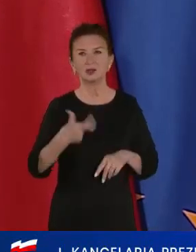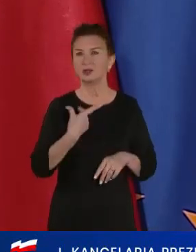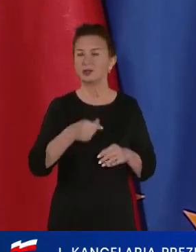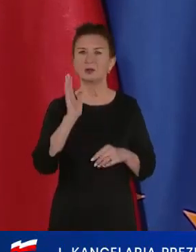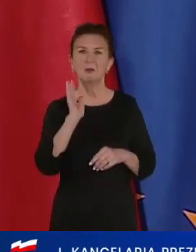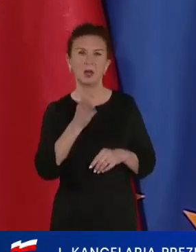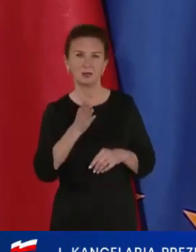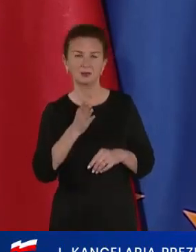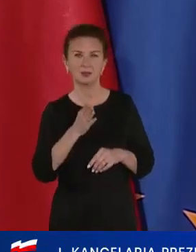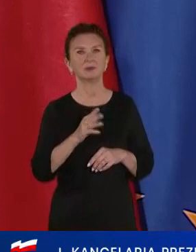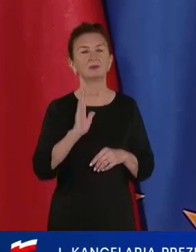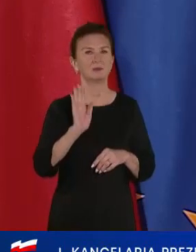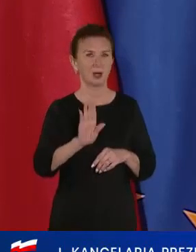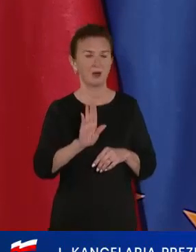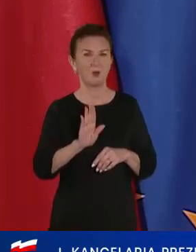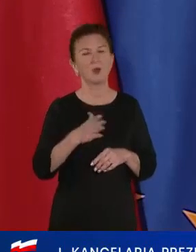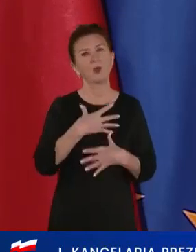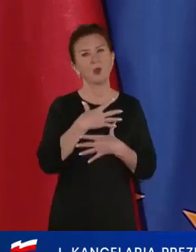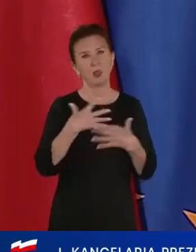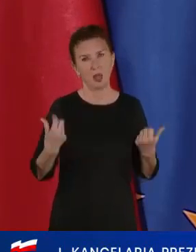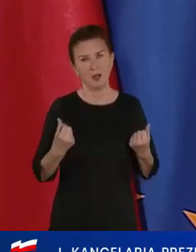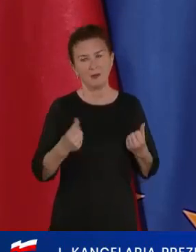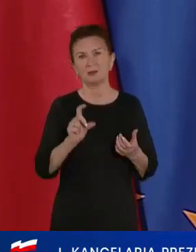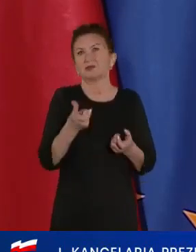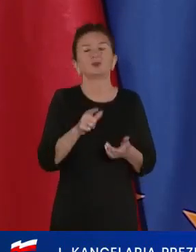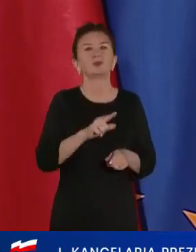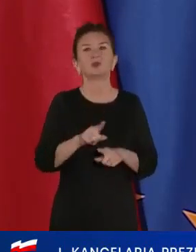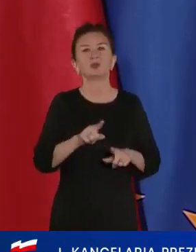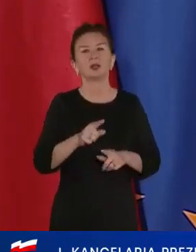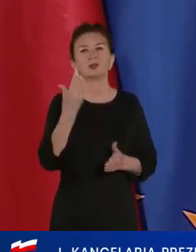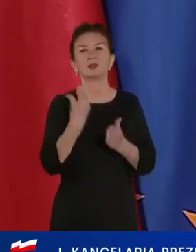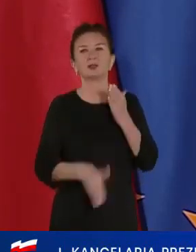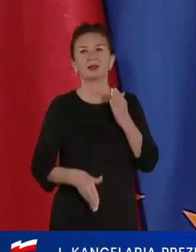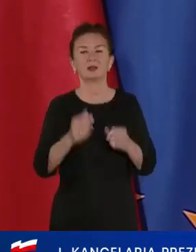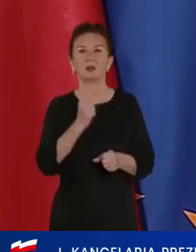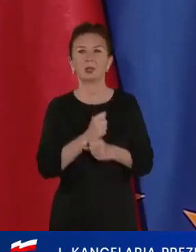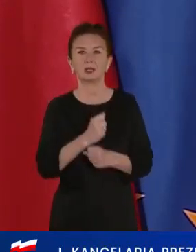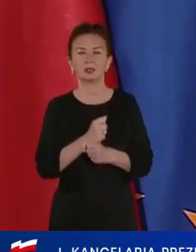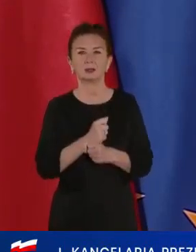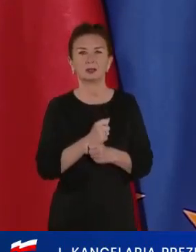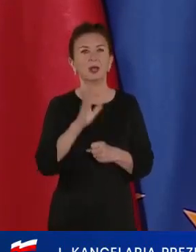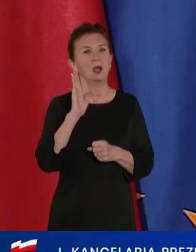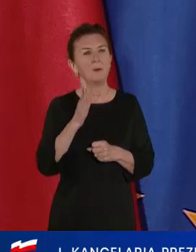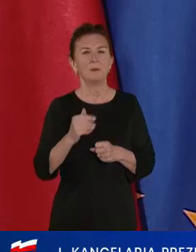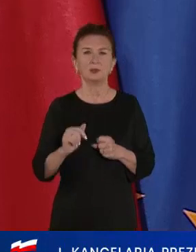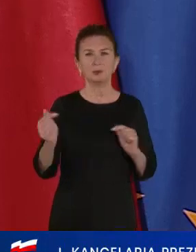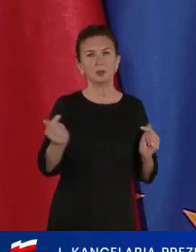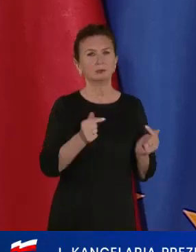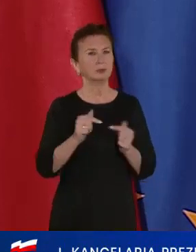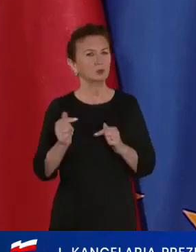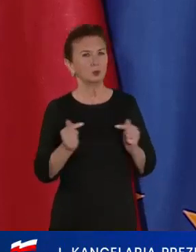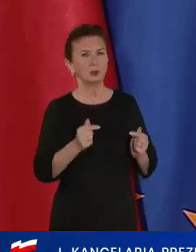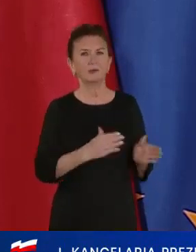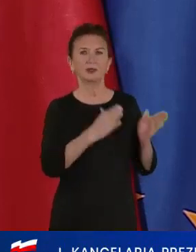zawsze jest utrata miejsc pracy. Będziemy konsultować wszystkie następne